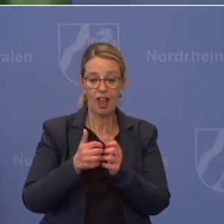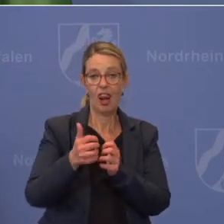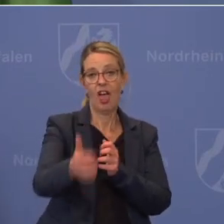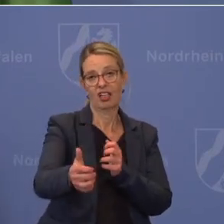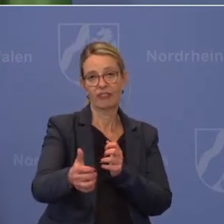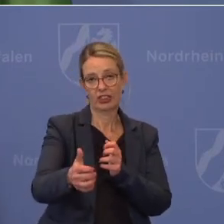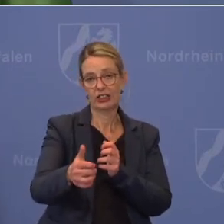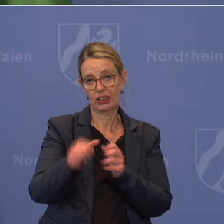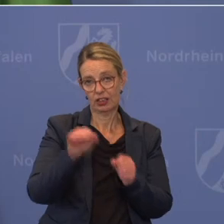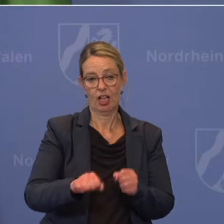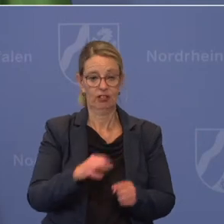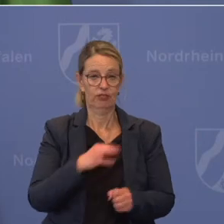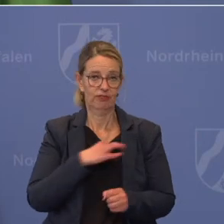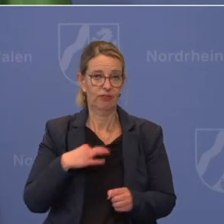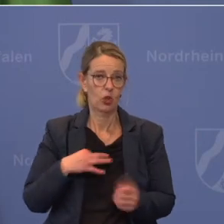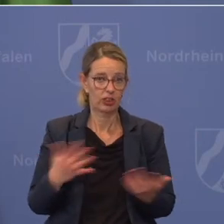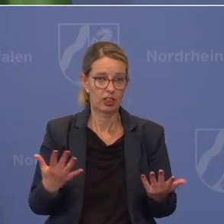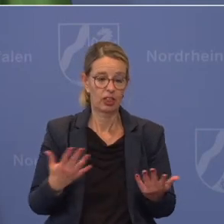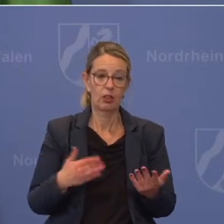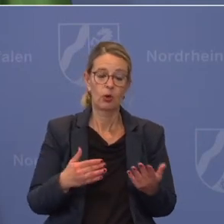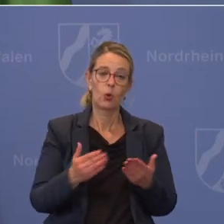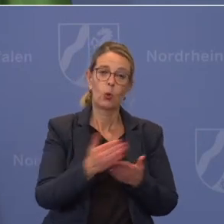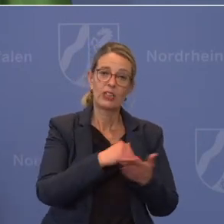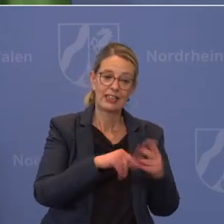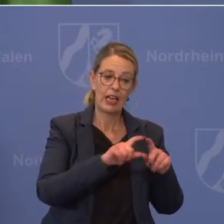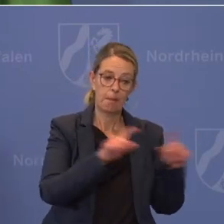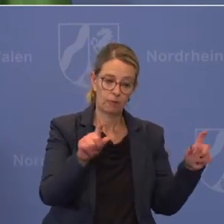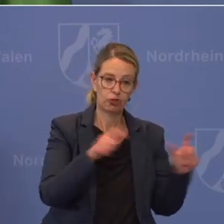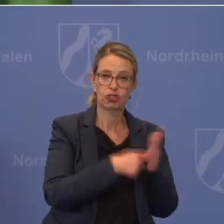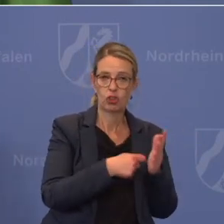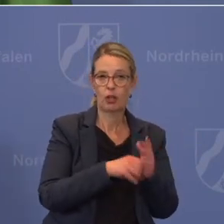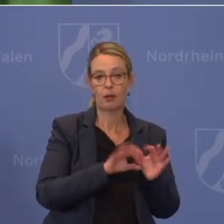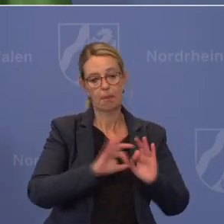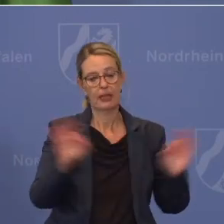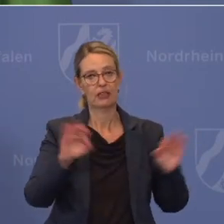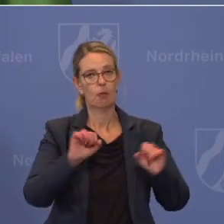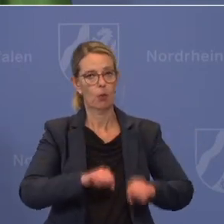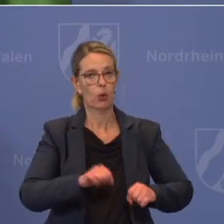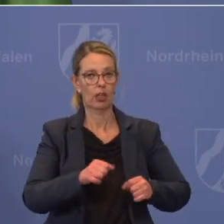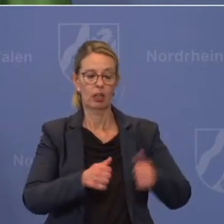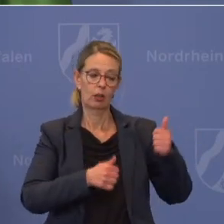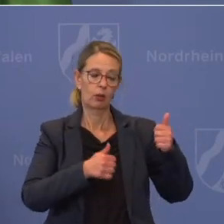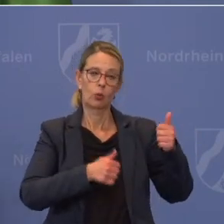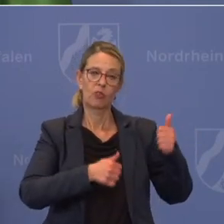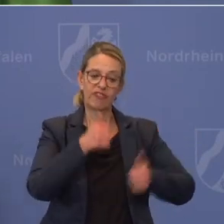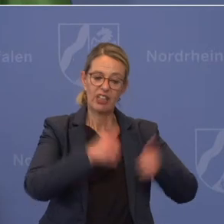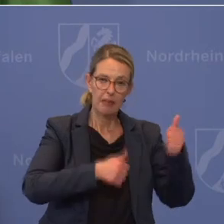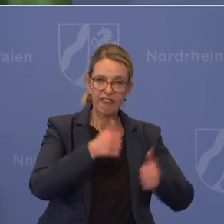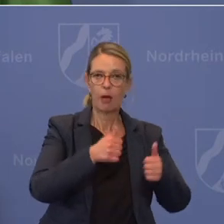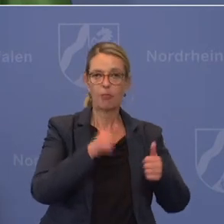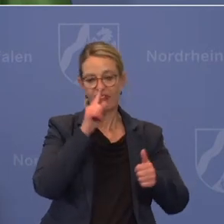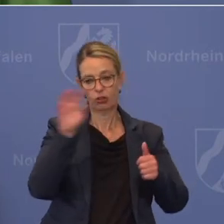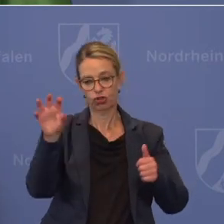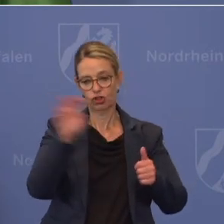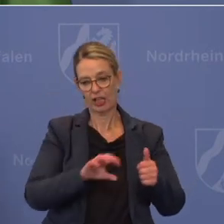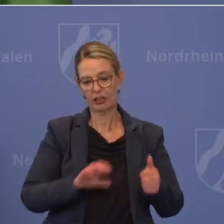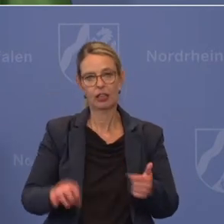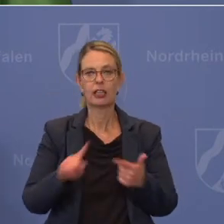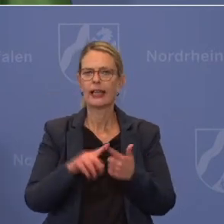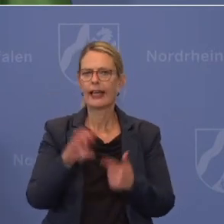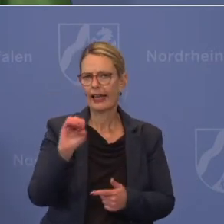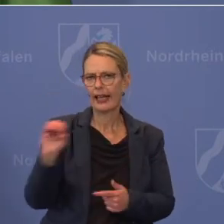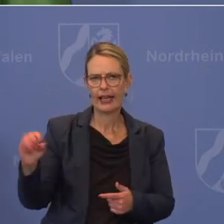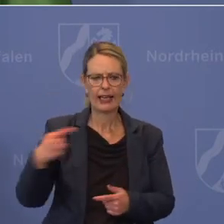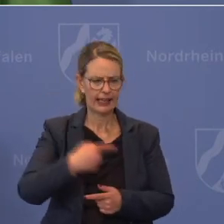Tragfähigkeit eröffnen und bei den Unternehmenssteuern auch eine bessere Wettbewerbsfähigkeit des Standortes erlauben. Beim EEG habe ich schon